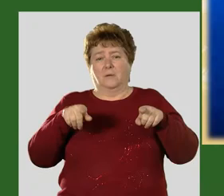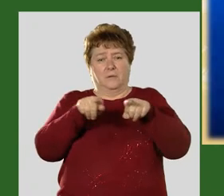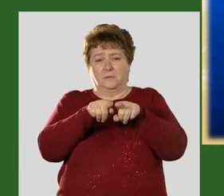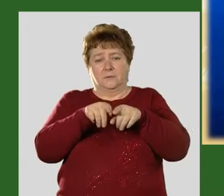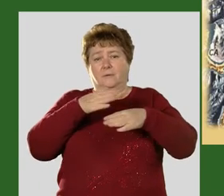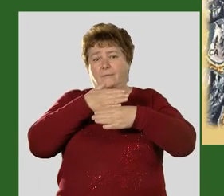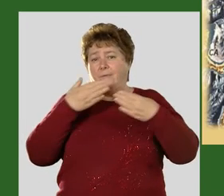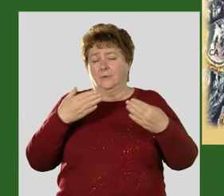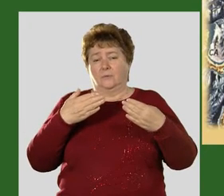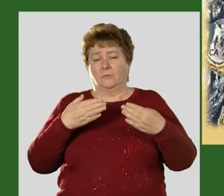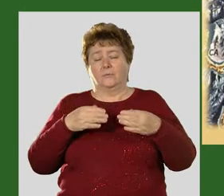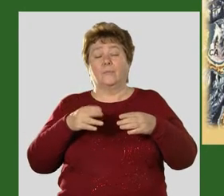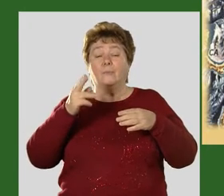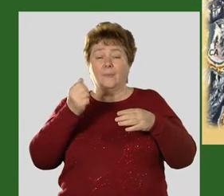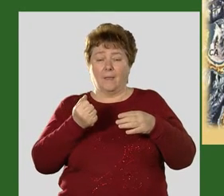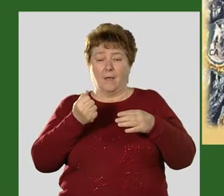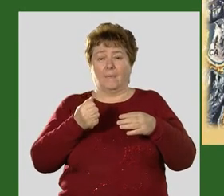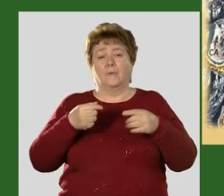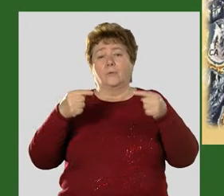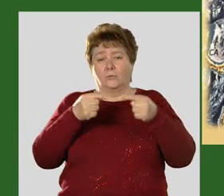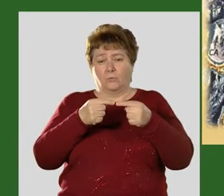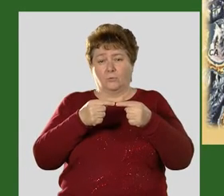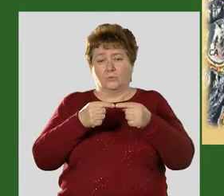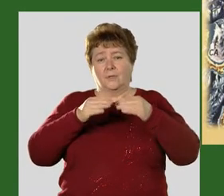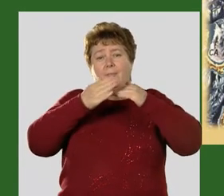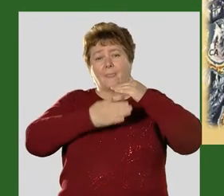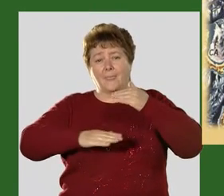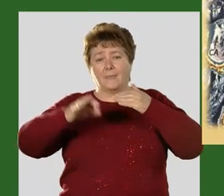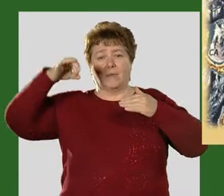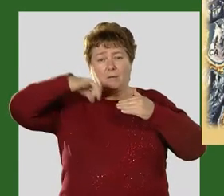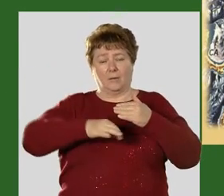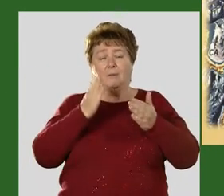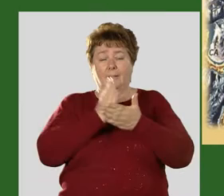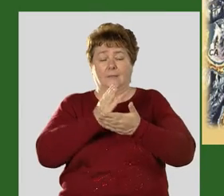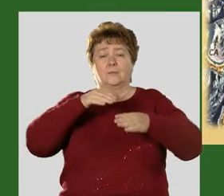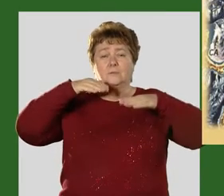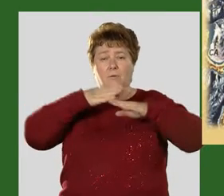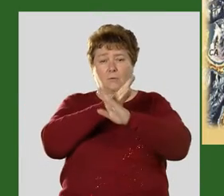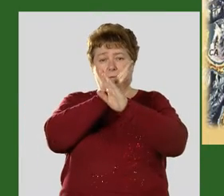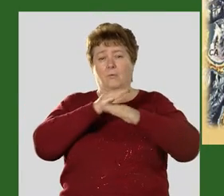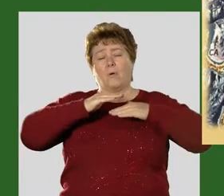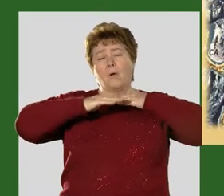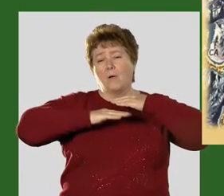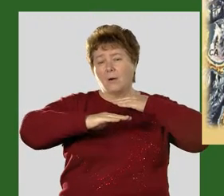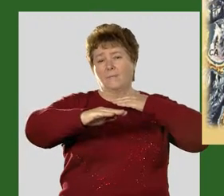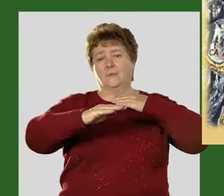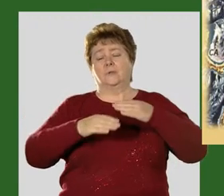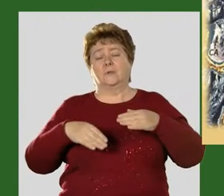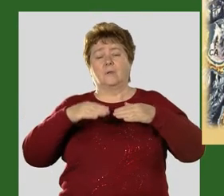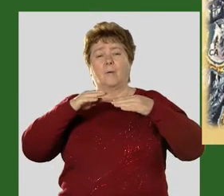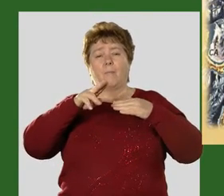совсем так. Да, действительно, на дне океана есть и горные хребты, и плоские равнины,